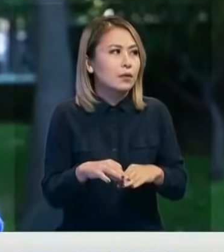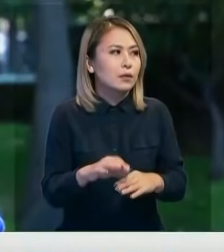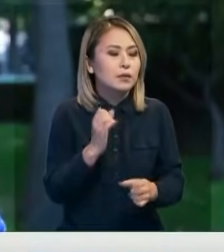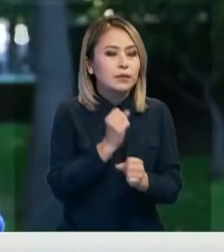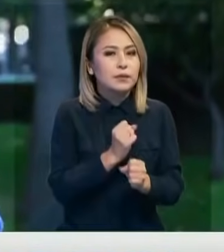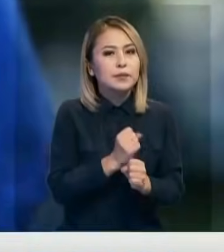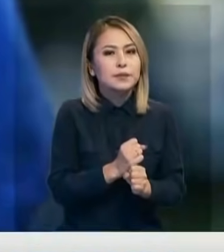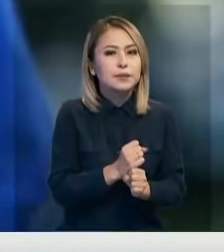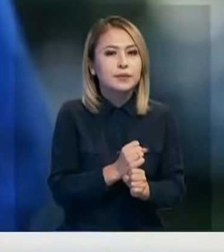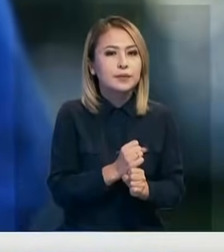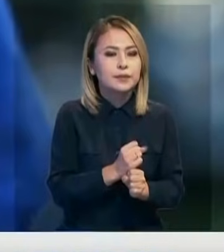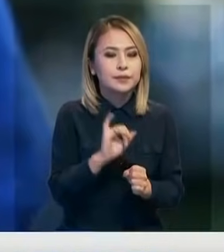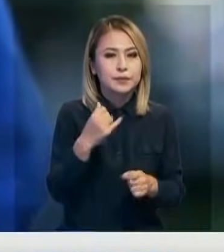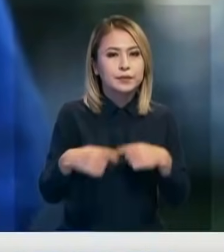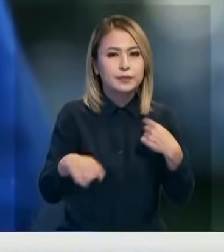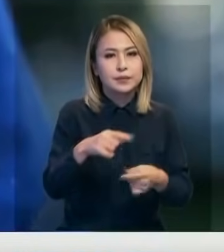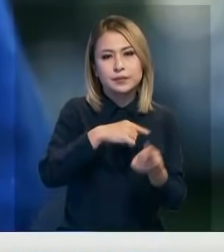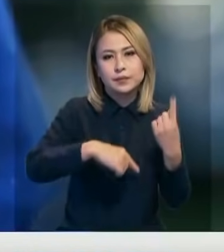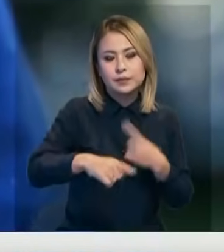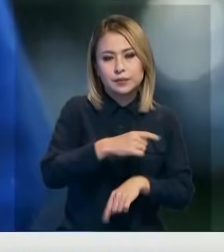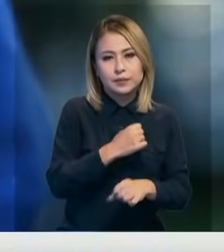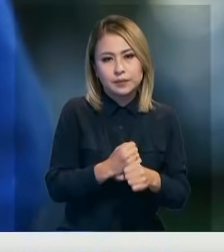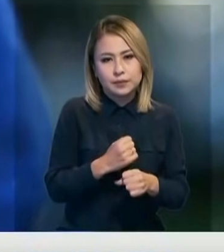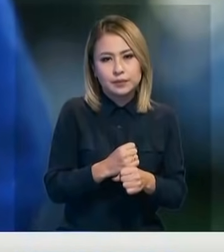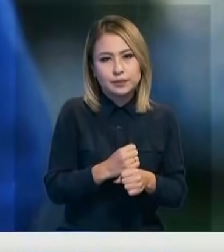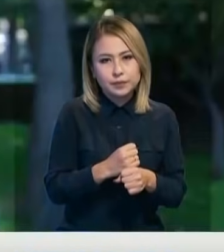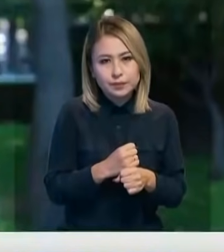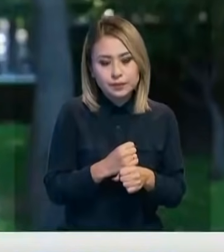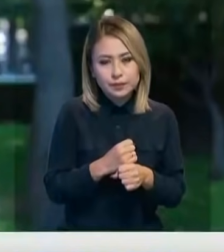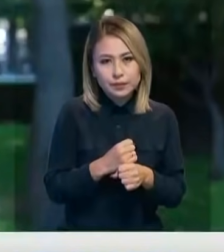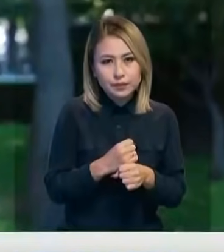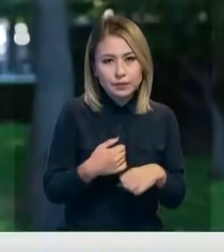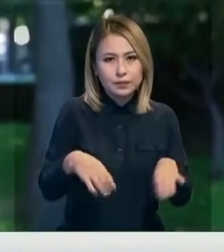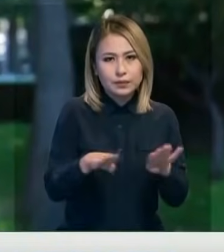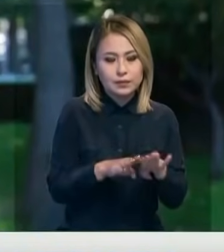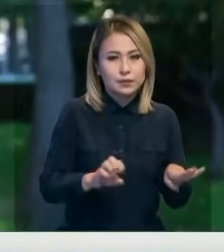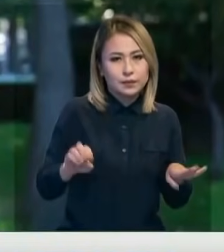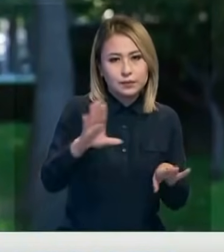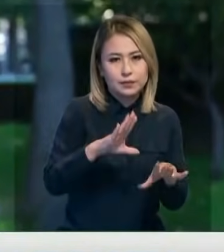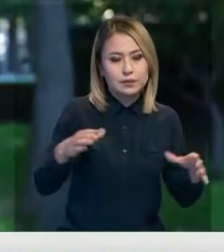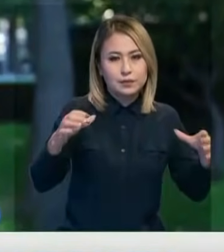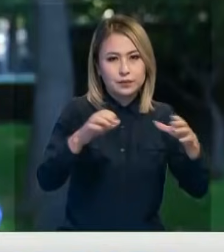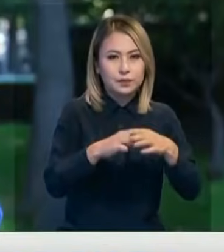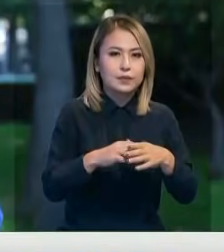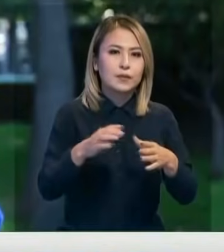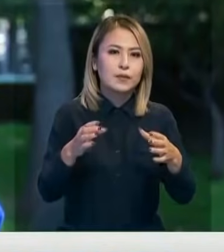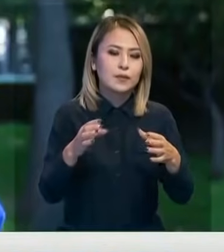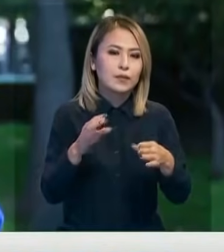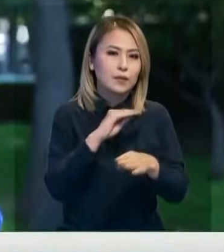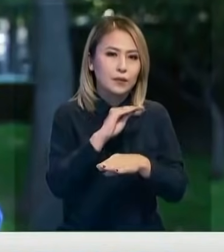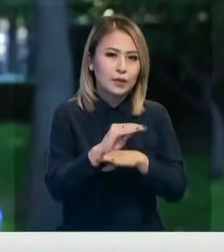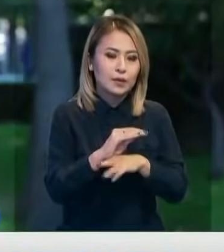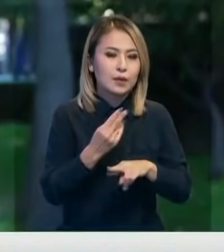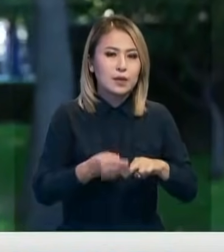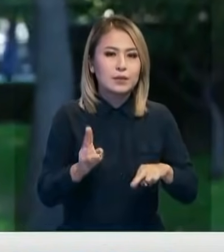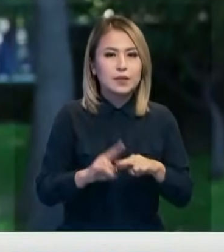жасақтау, сосын жаңа тауар айналымын іске асыру. Европалық және Шығыс Азиялық елдерінің компанияларымен